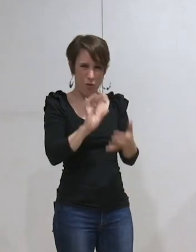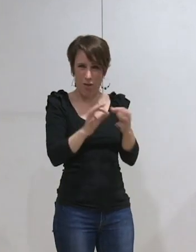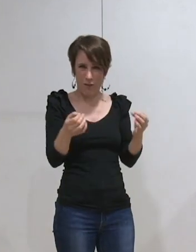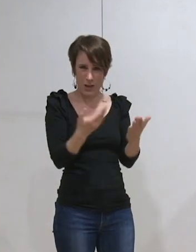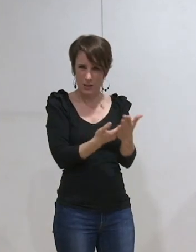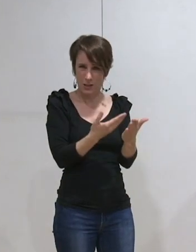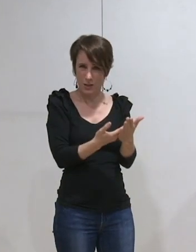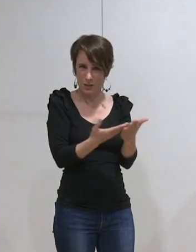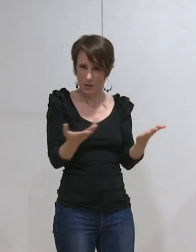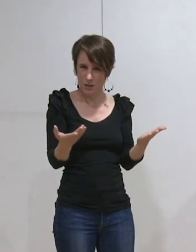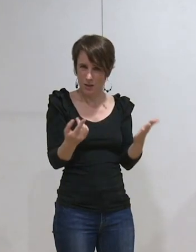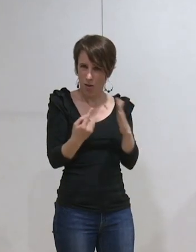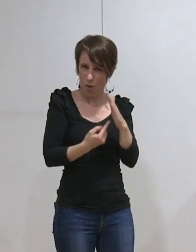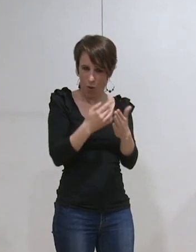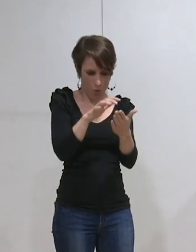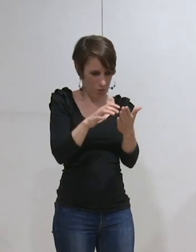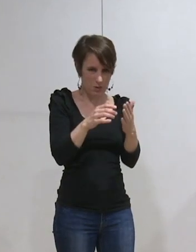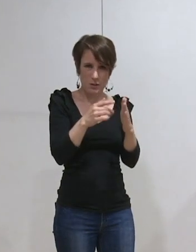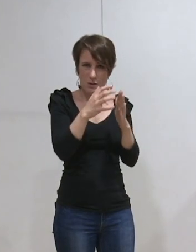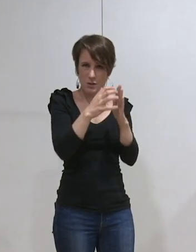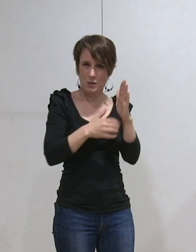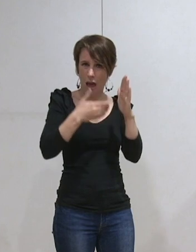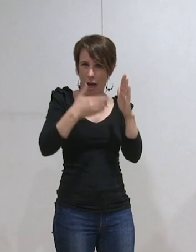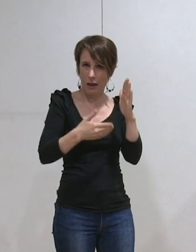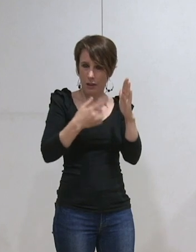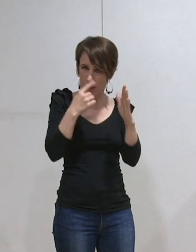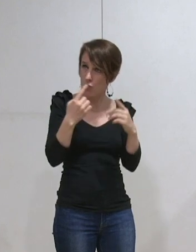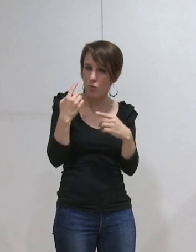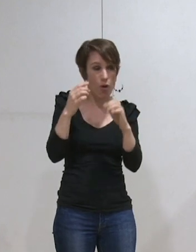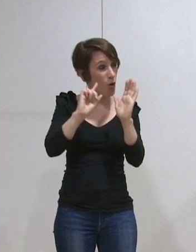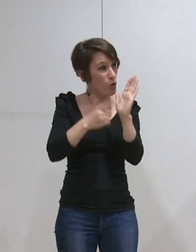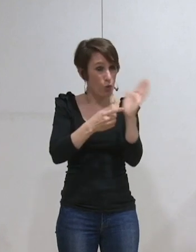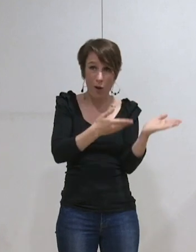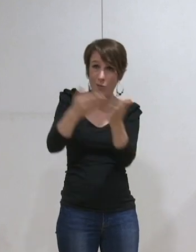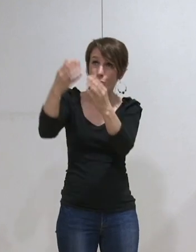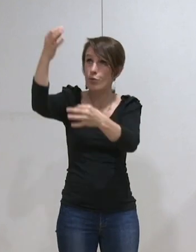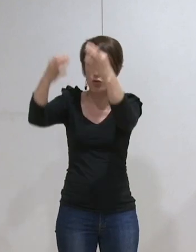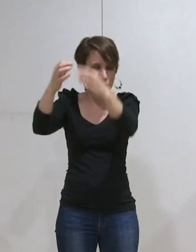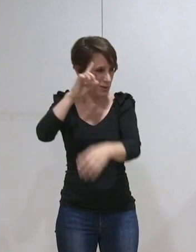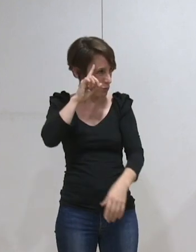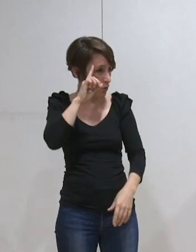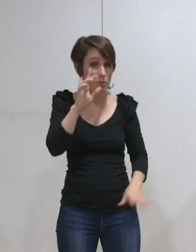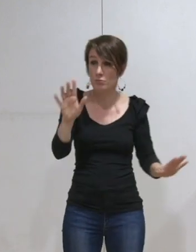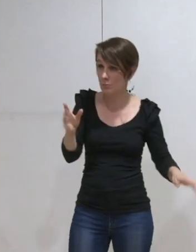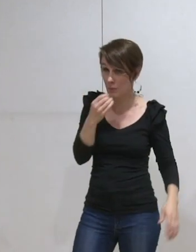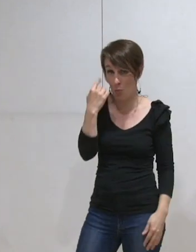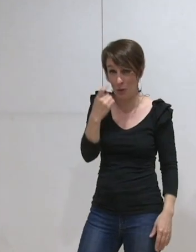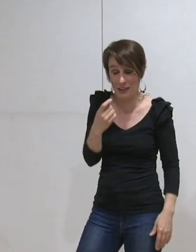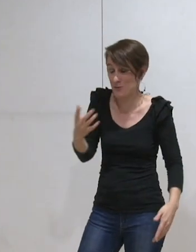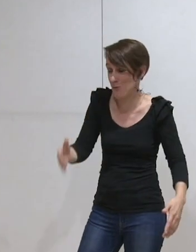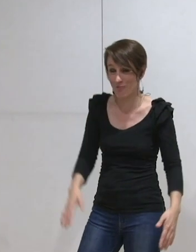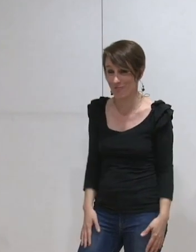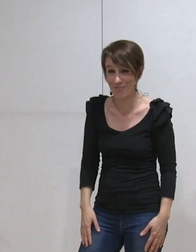un un un arrêté vous autorisant à est en justice une bonne question je sais non